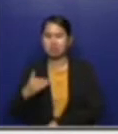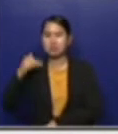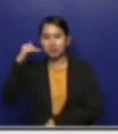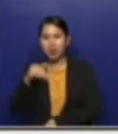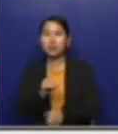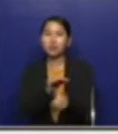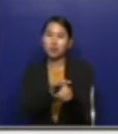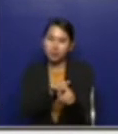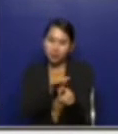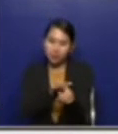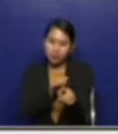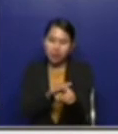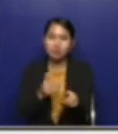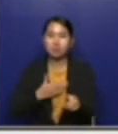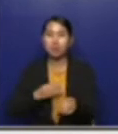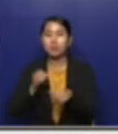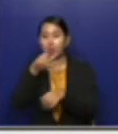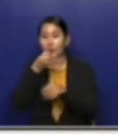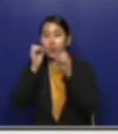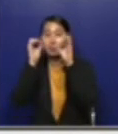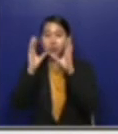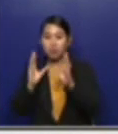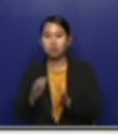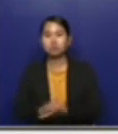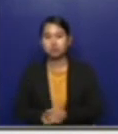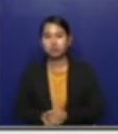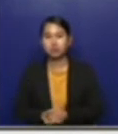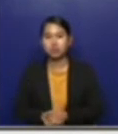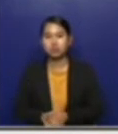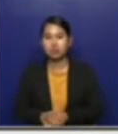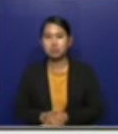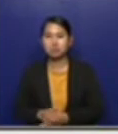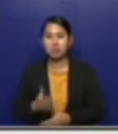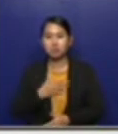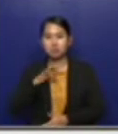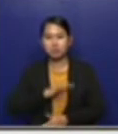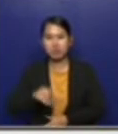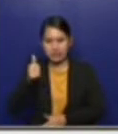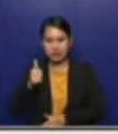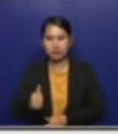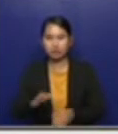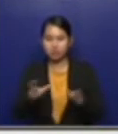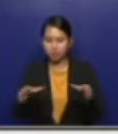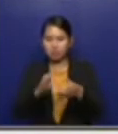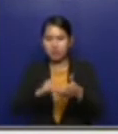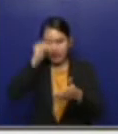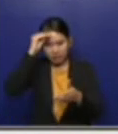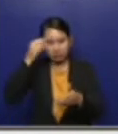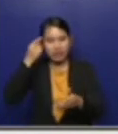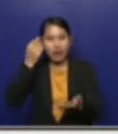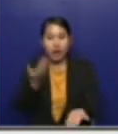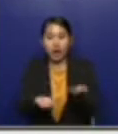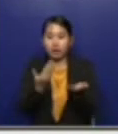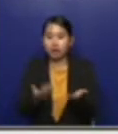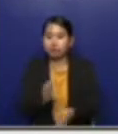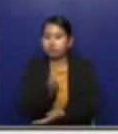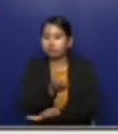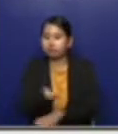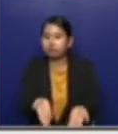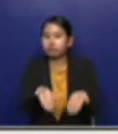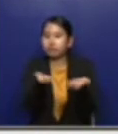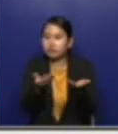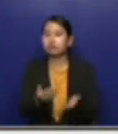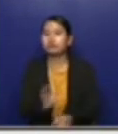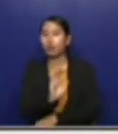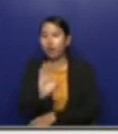าผมเป็นครูนี่ดีแล้วที่มีลูกศิษย์นี่กล้าแสดงออกเขาคิดยังไงปล่อยให้เขาคิดผมสอนหนังสือนี่เด็กจะว่าไงปล่อยเ